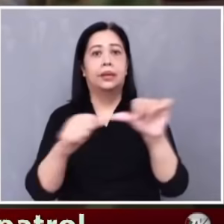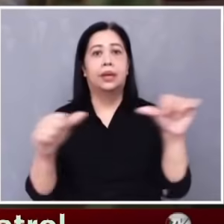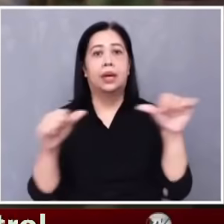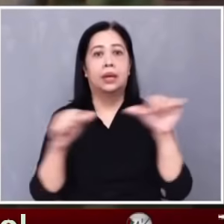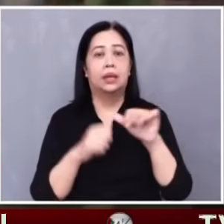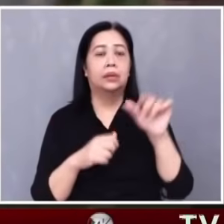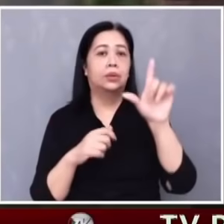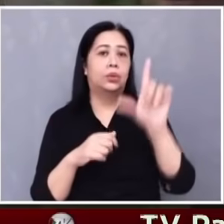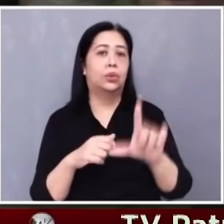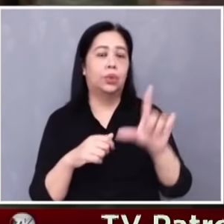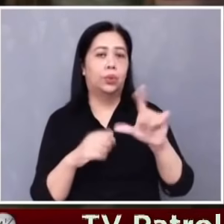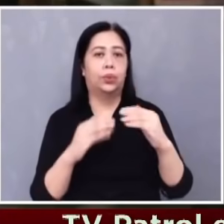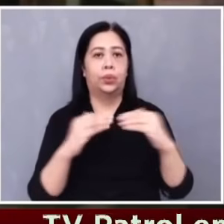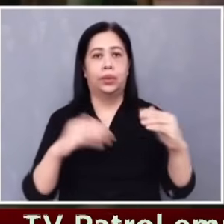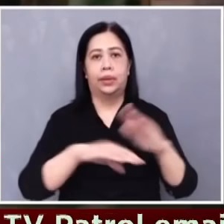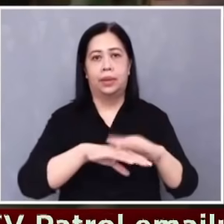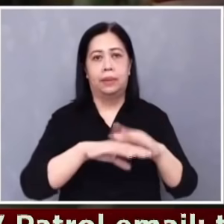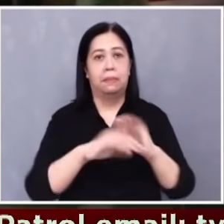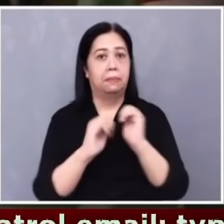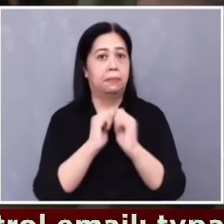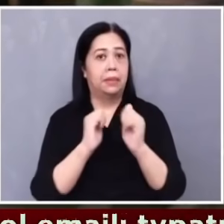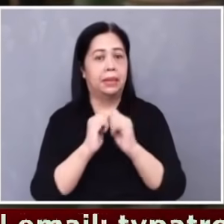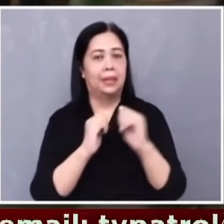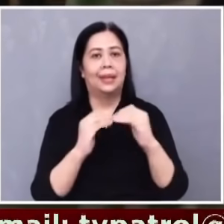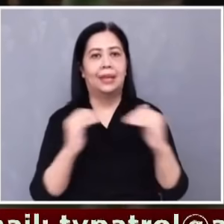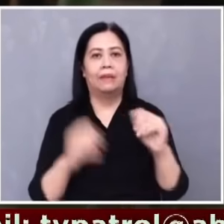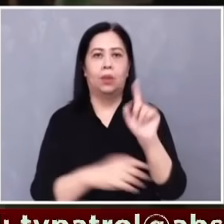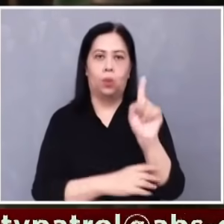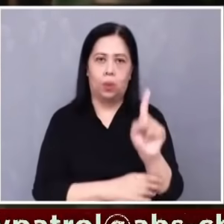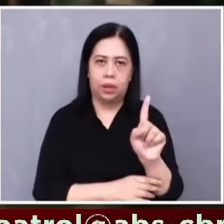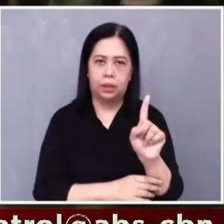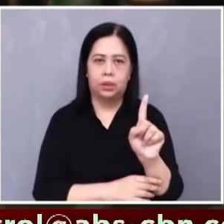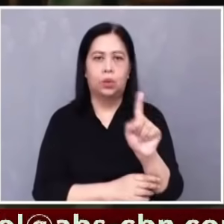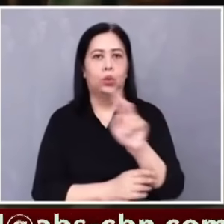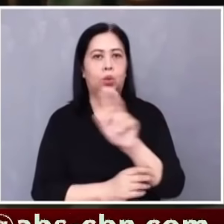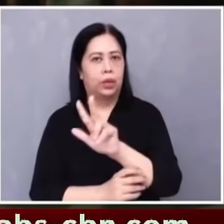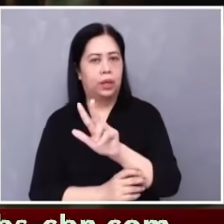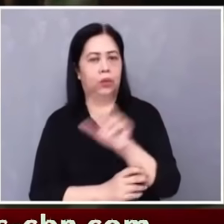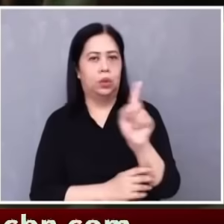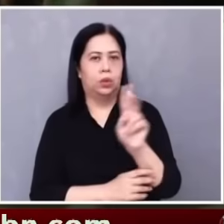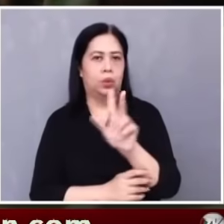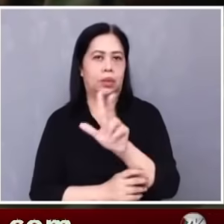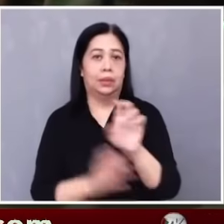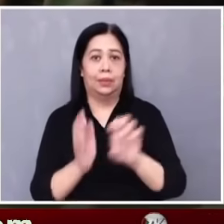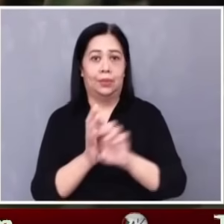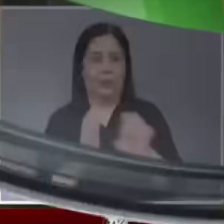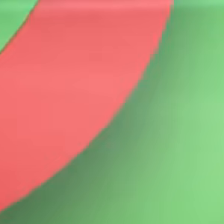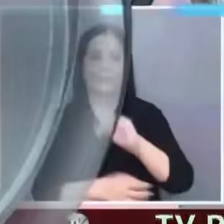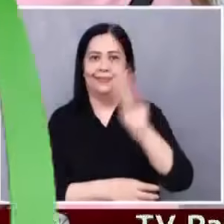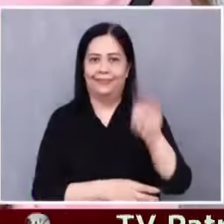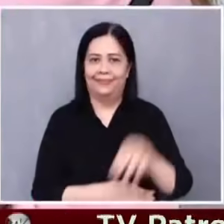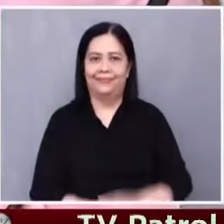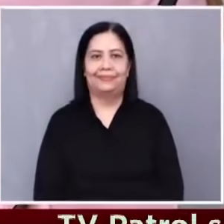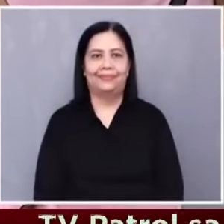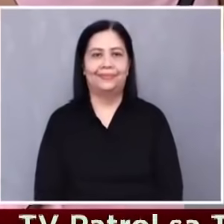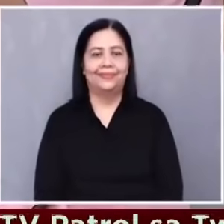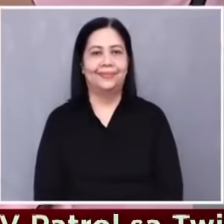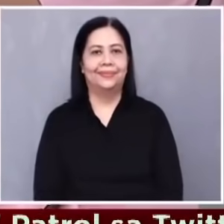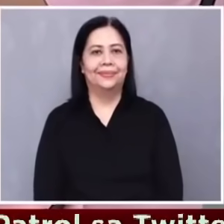alert level. Ibig sabihin, alert levels 1 to 3, kagaya dito sa Metro Manila.